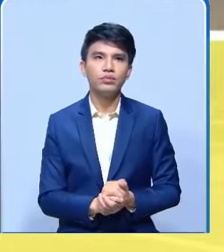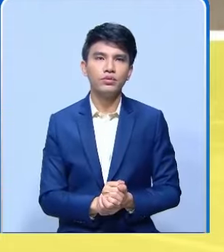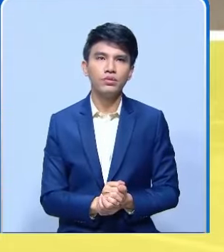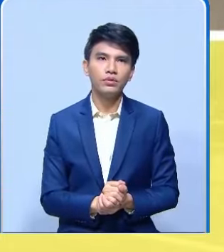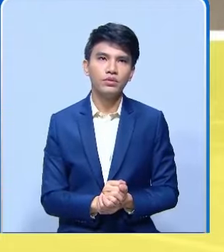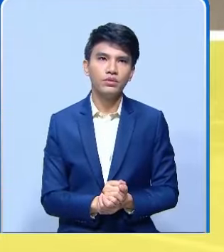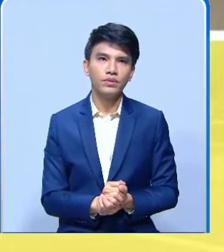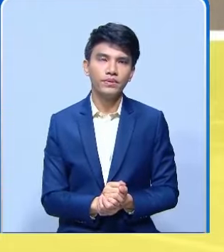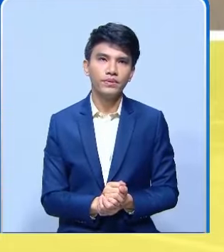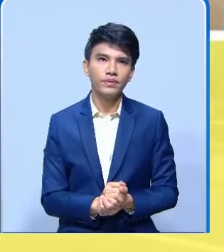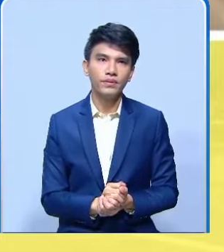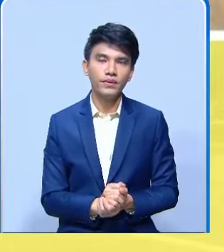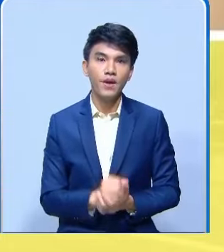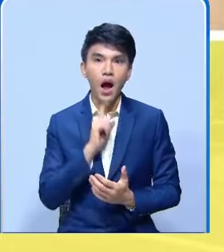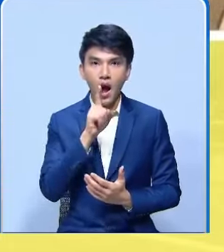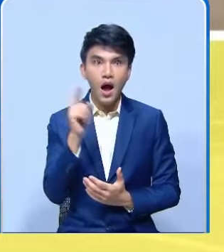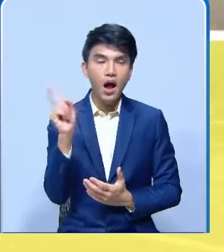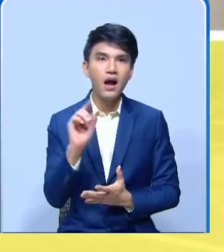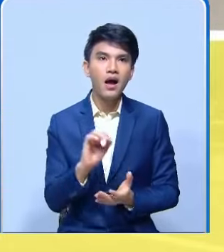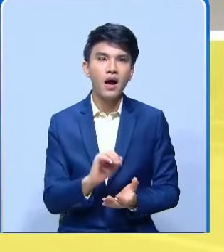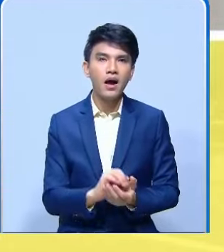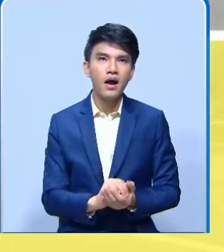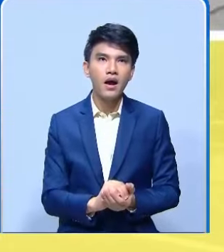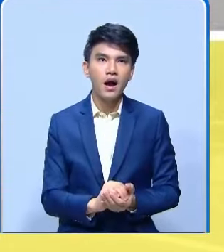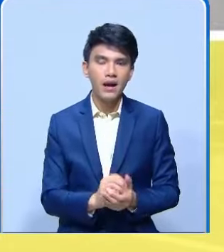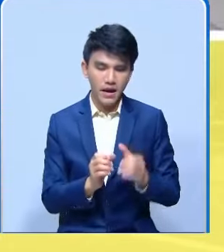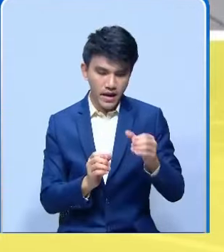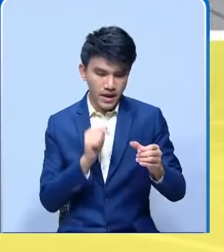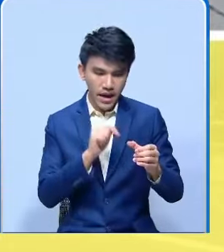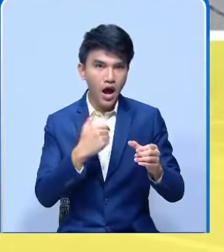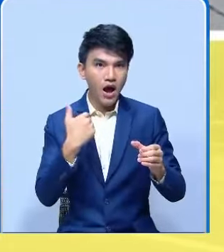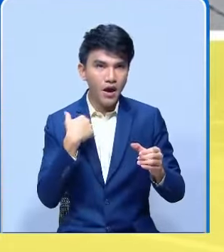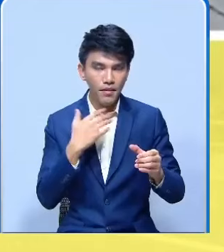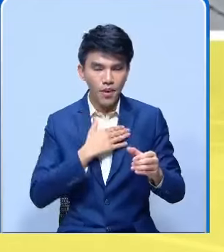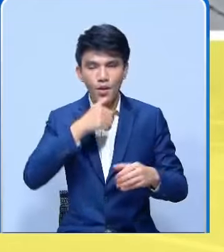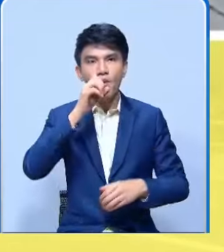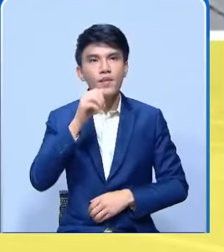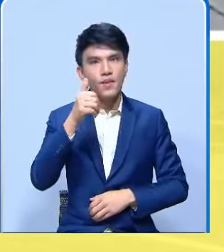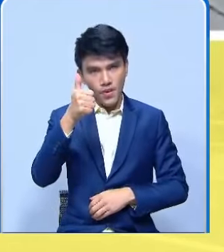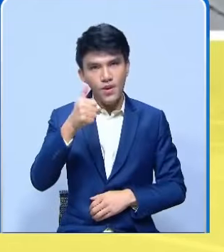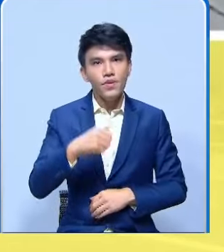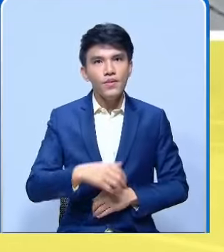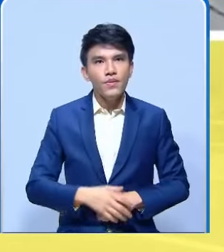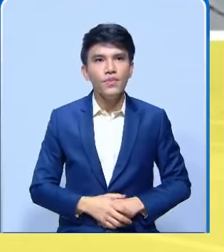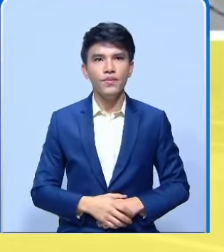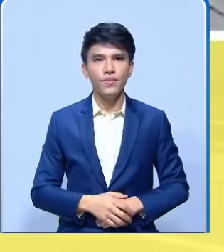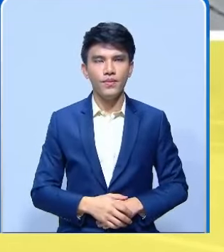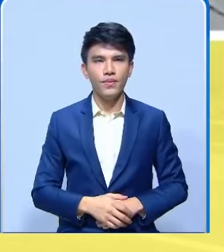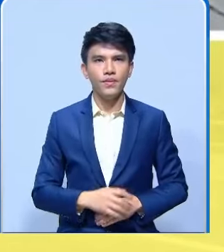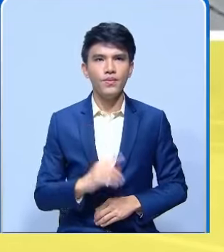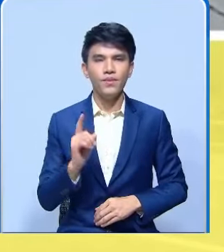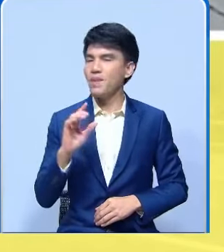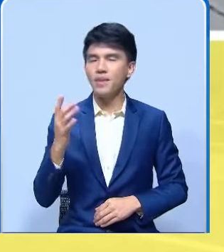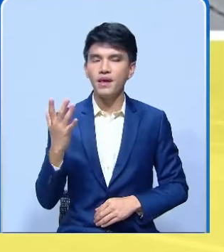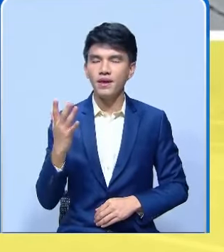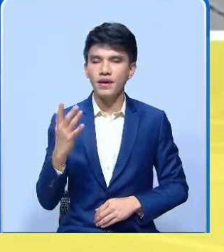มือนไปจอดแล้วถามเด็กปั๊มว่าเออพี่มีแก้วไหมผมขอกินน้ำหน่อยอะไรอย่างเงี้ยคือเด็กปั๊มก็หันมาบอกว่าไม่มี